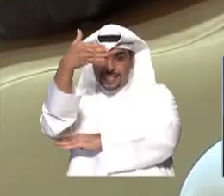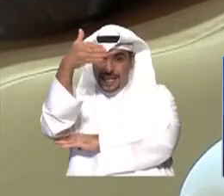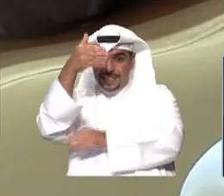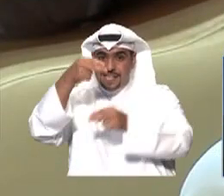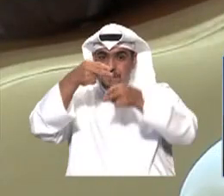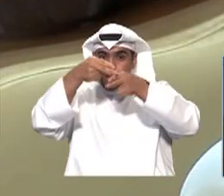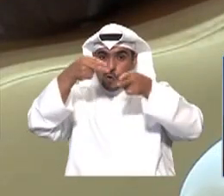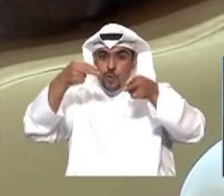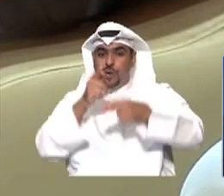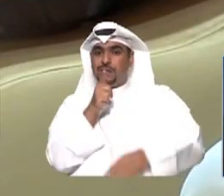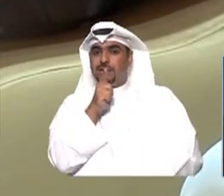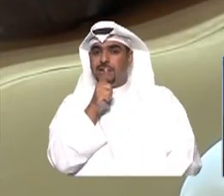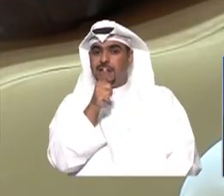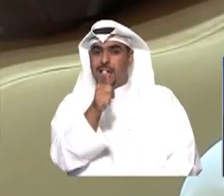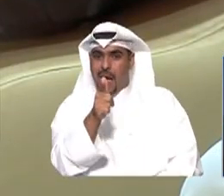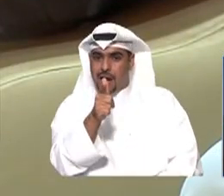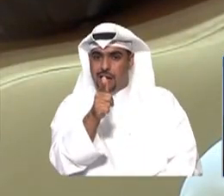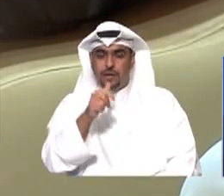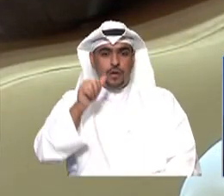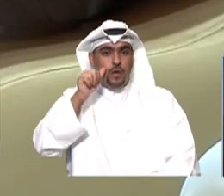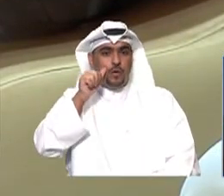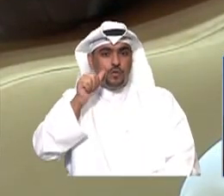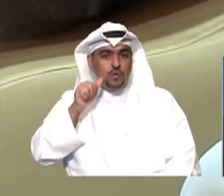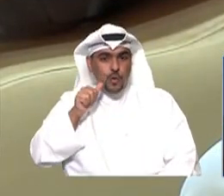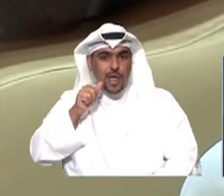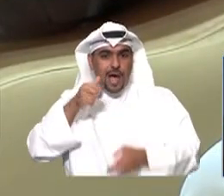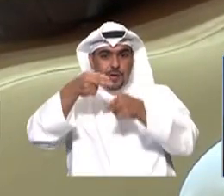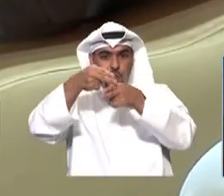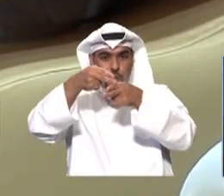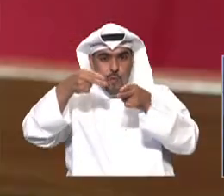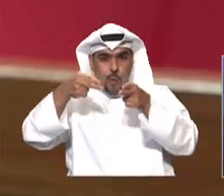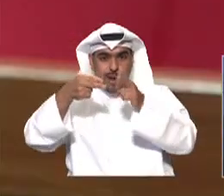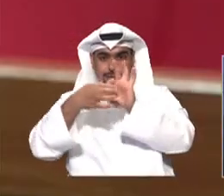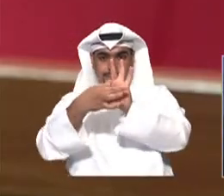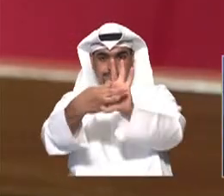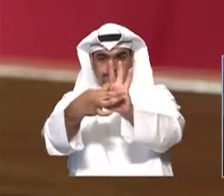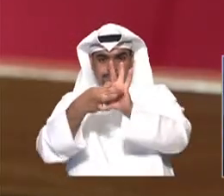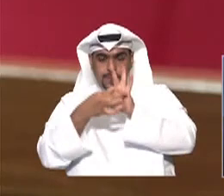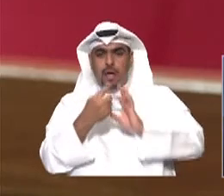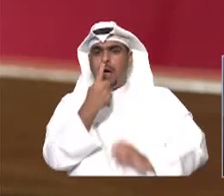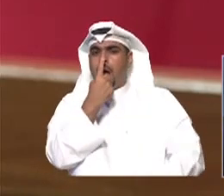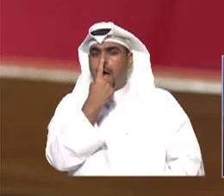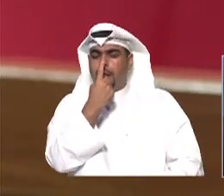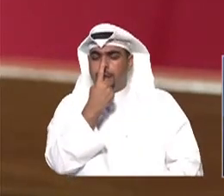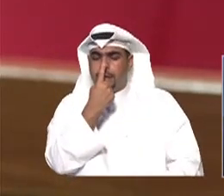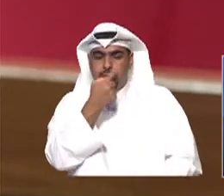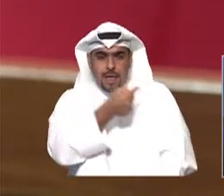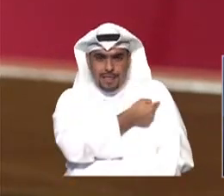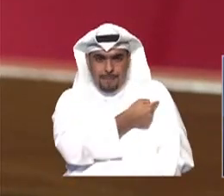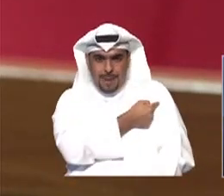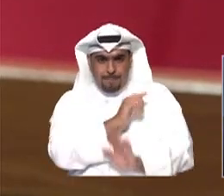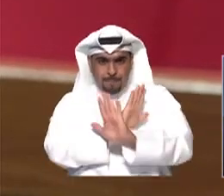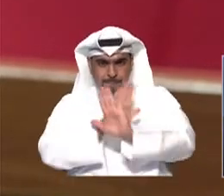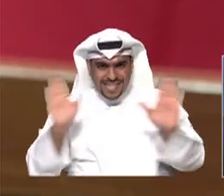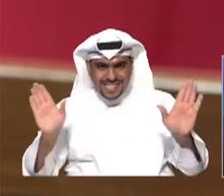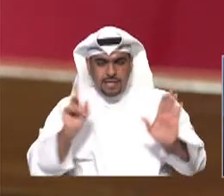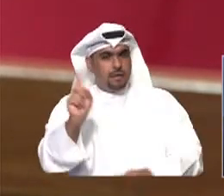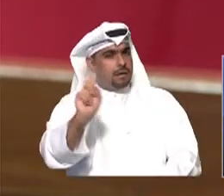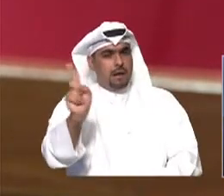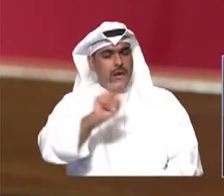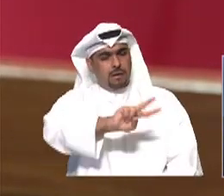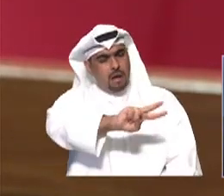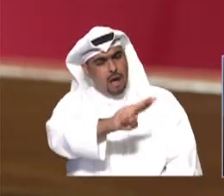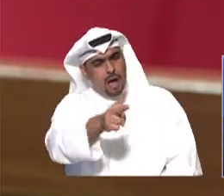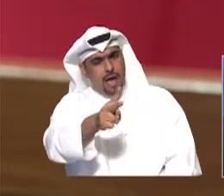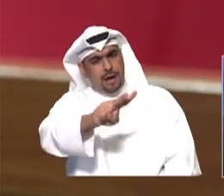التعاون السوداني الكويتي لا يقتصر على المجالات الصحية والإنسانية، بل يتعداه إلى شراكة حقيقية تزداد